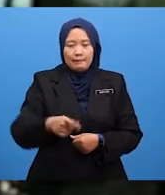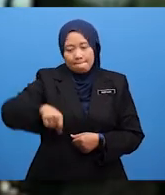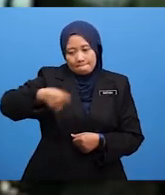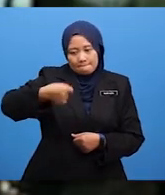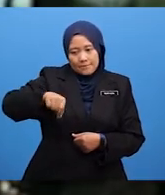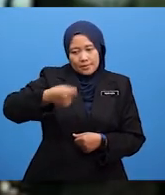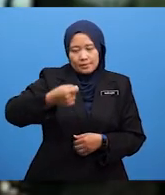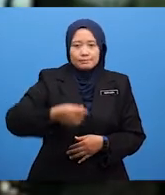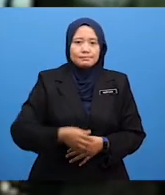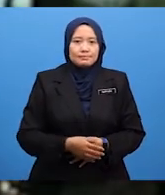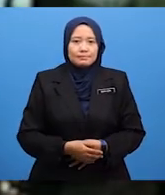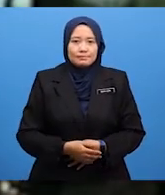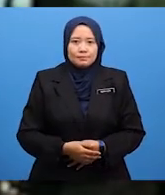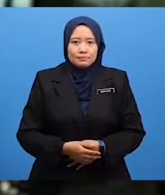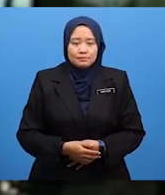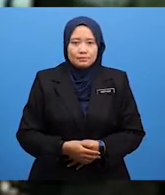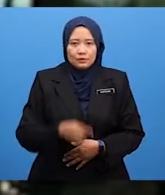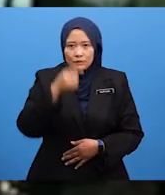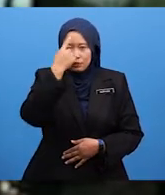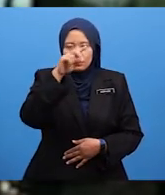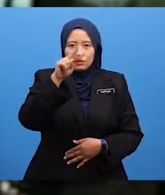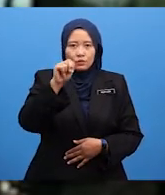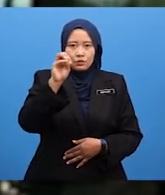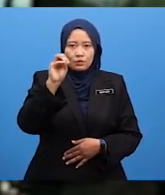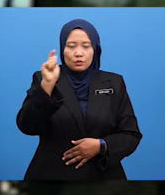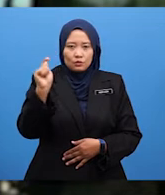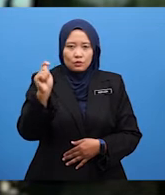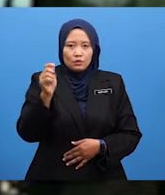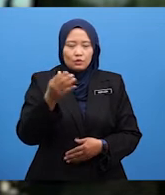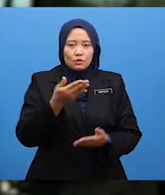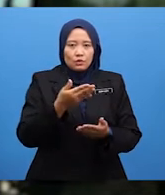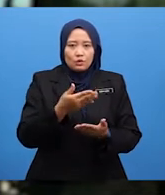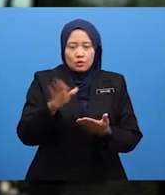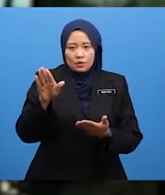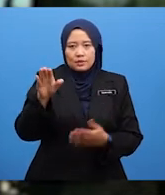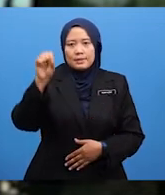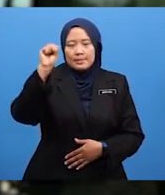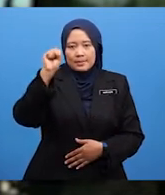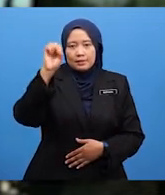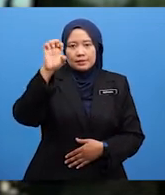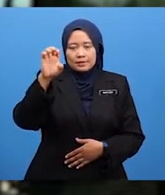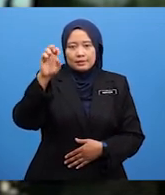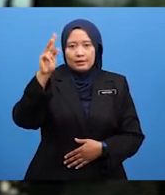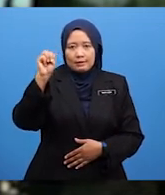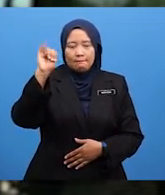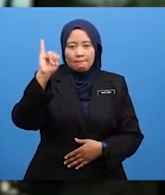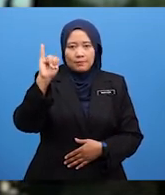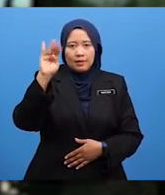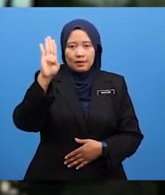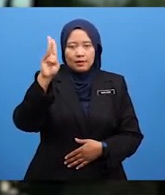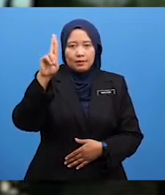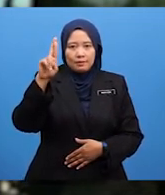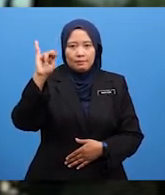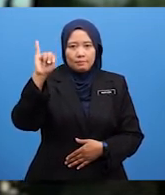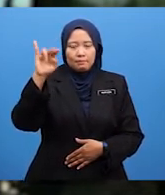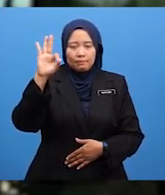seterusnya, untuk not-not semi-brief dan minim, iaitu not-not yang panjang, kaedah petikan tremolo boleh digunakan